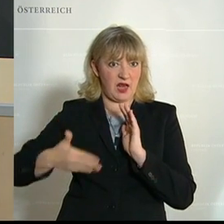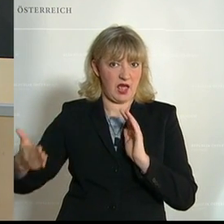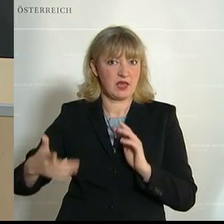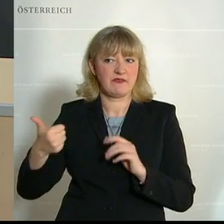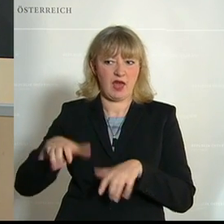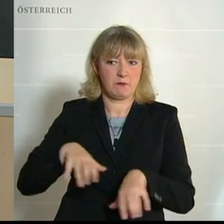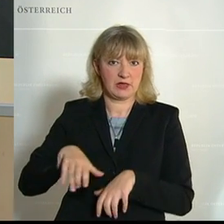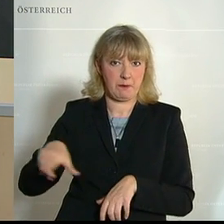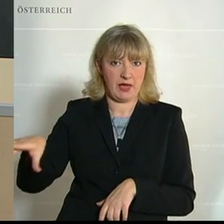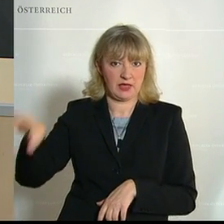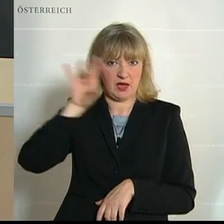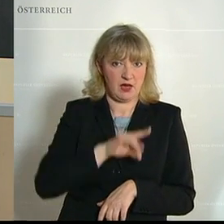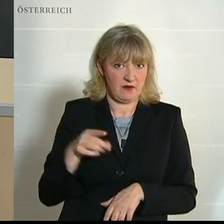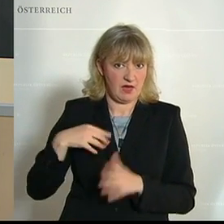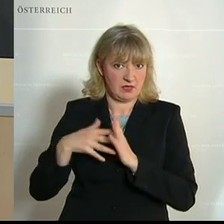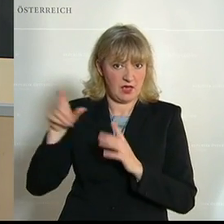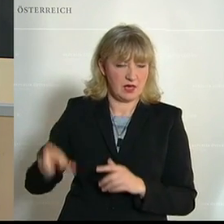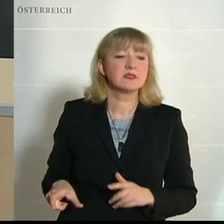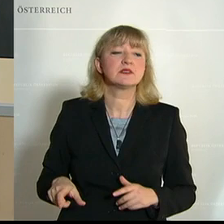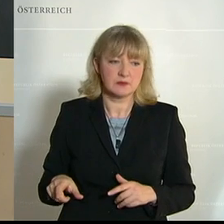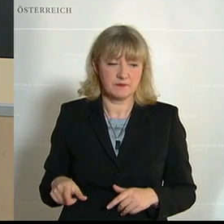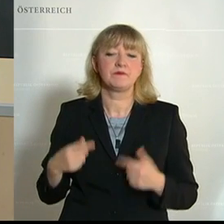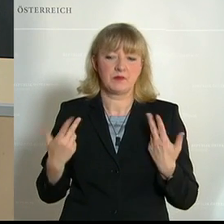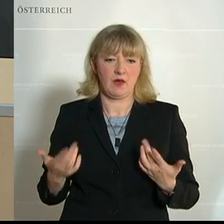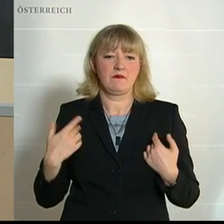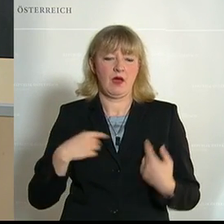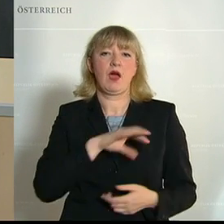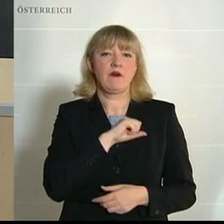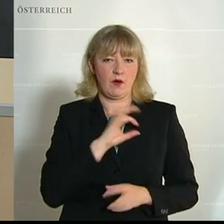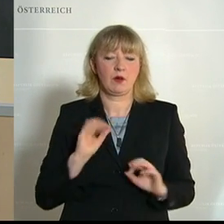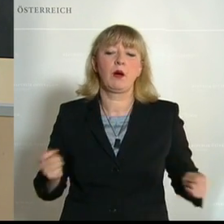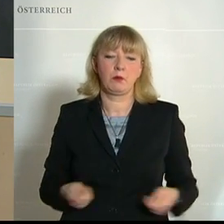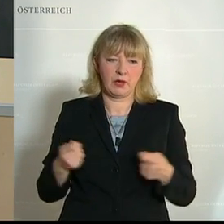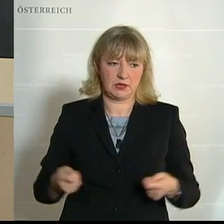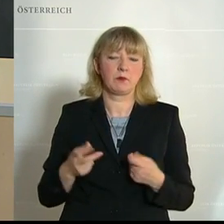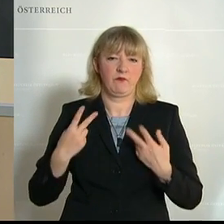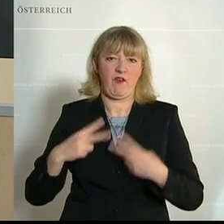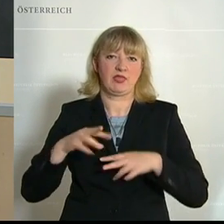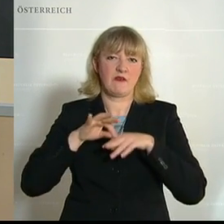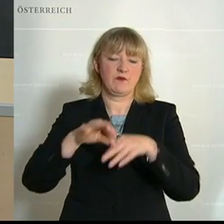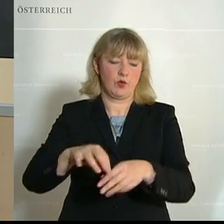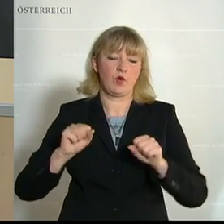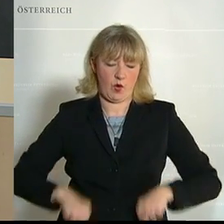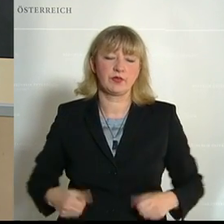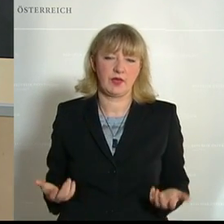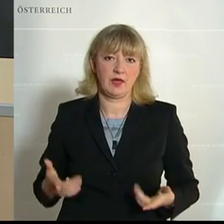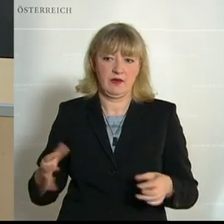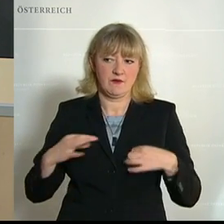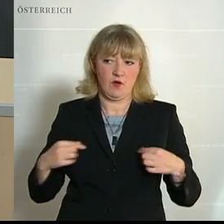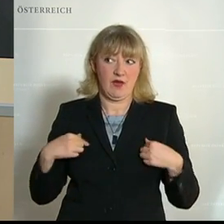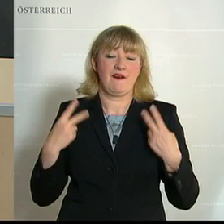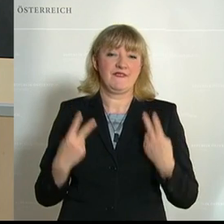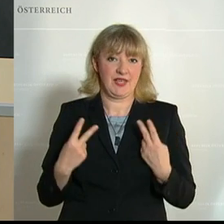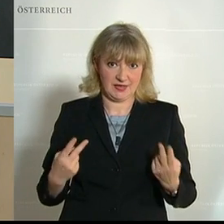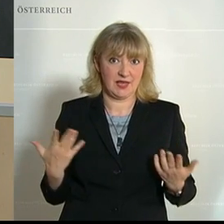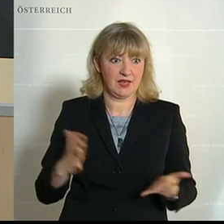ein Mitarbeiter herausgetestet und es konnte erfolgreich der Betrieb wieder weitergeführt werden. Das war für uns auch